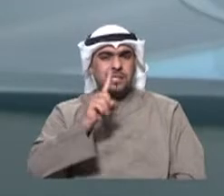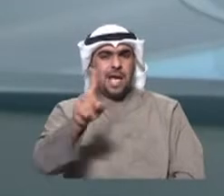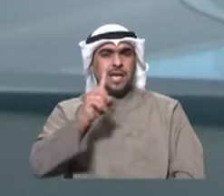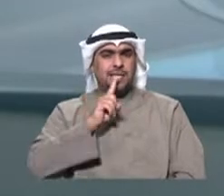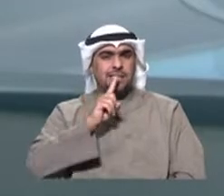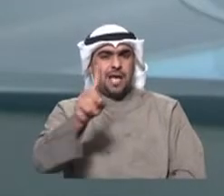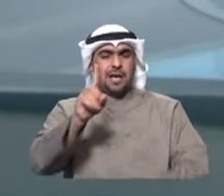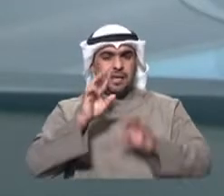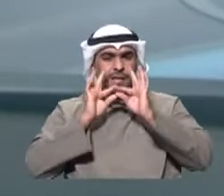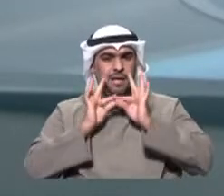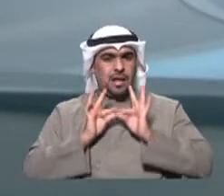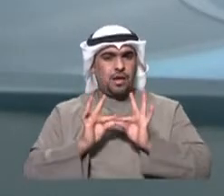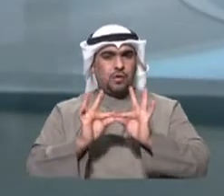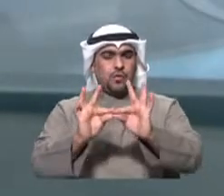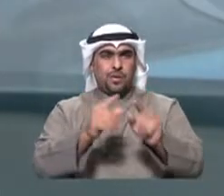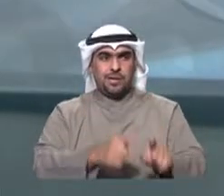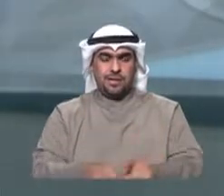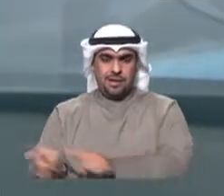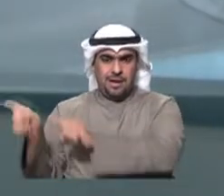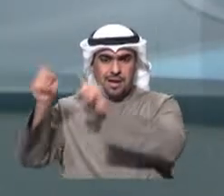في 18 من مايو عام